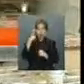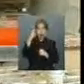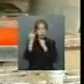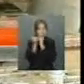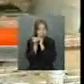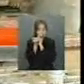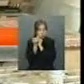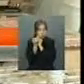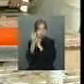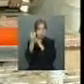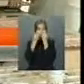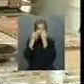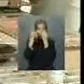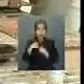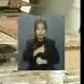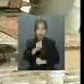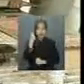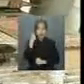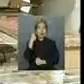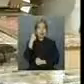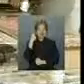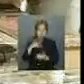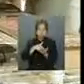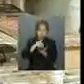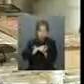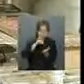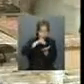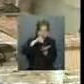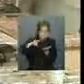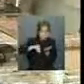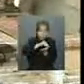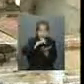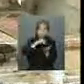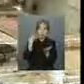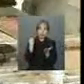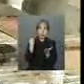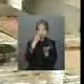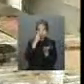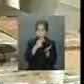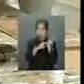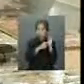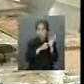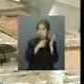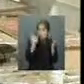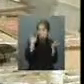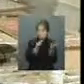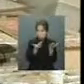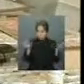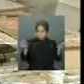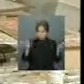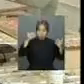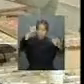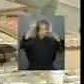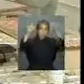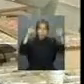เริ่มมั่นใจขึ้นเวลาเราจะลงสีแล้วก็เราก็เห็นตัวอย่างเหมือนว่าแวดล้อมตอนนี้ก็เป็นนิทรรศการของอาจารย์ด้วยทำ